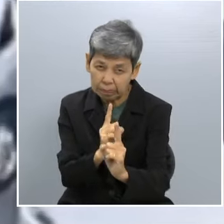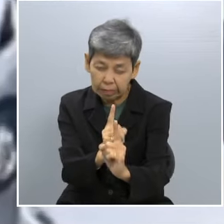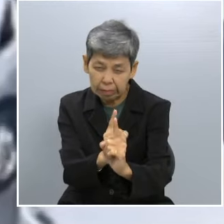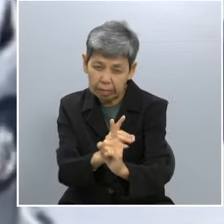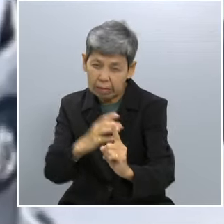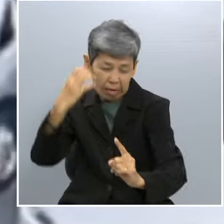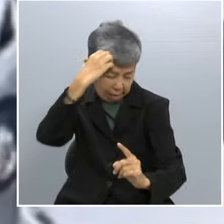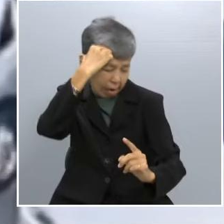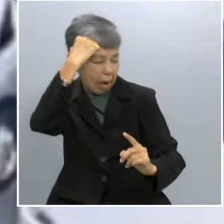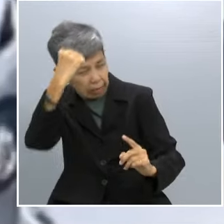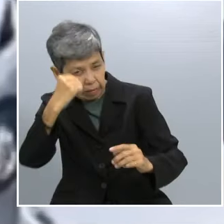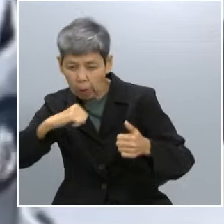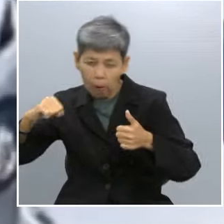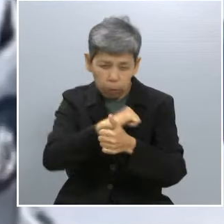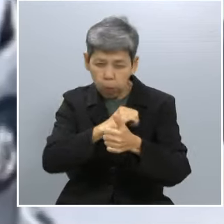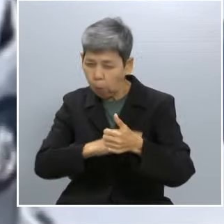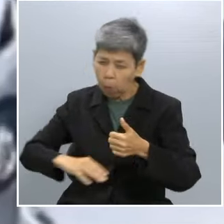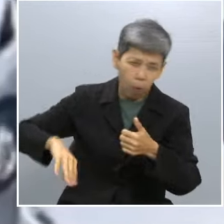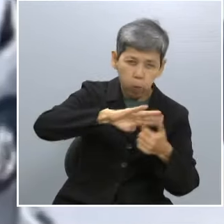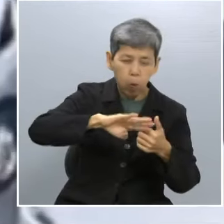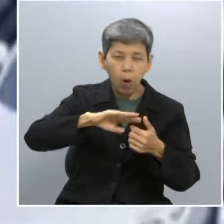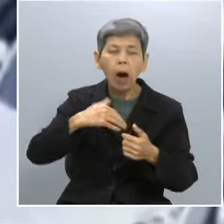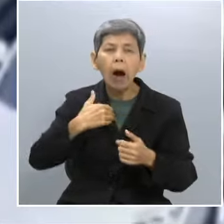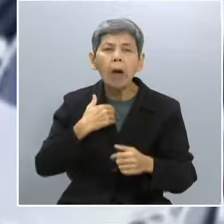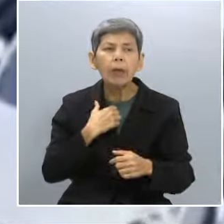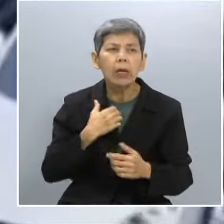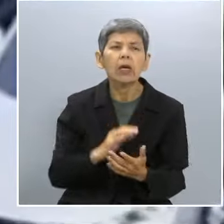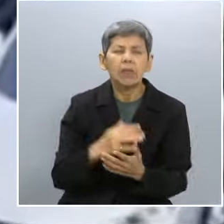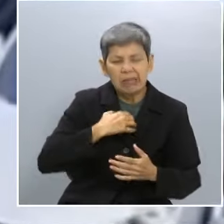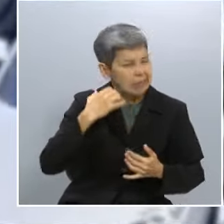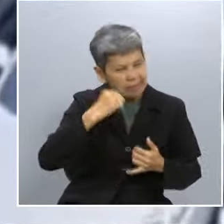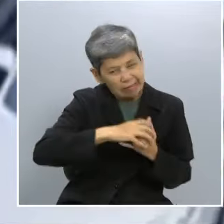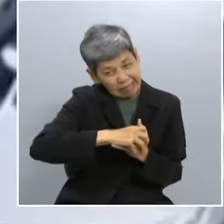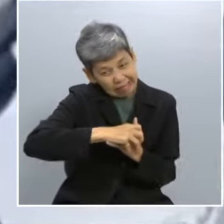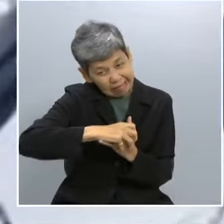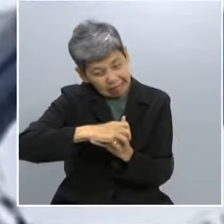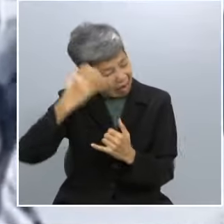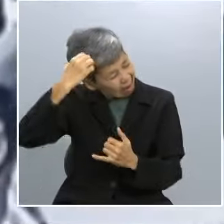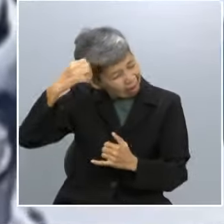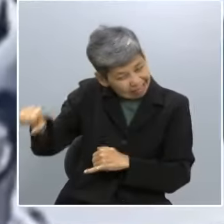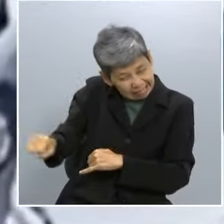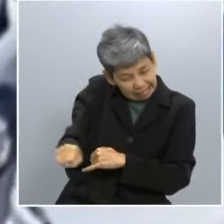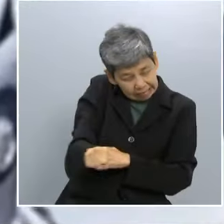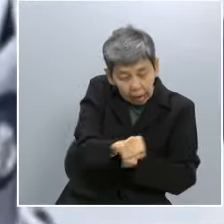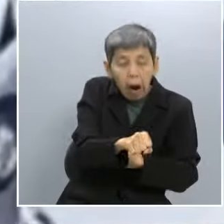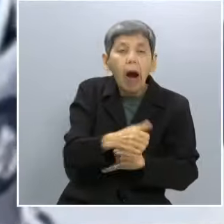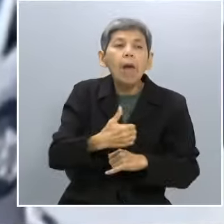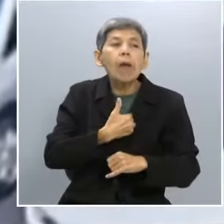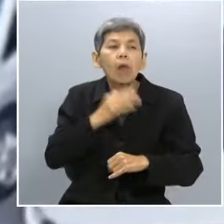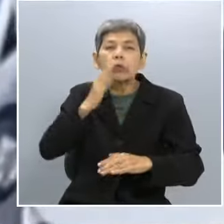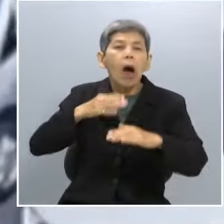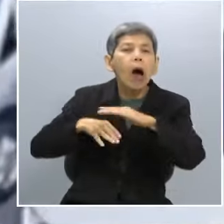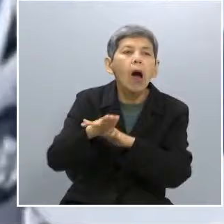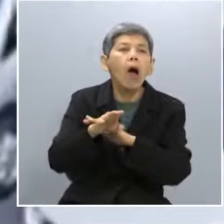ร่างกายนะครับทั้งต่อยทั้งเตะที่ใบหน้าและมีการกระชากลากถูกระชากหัวลากไปกับพื้นแล้วหลบหนีไปนะ